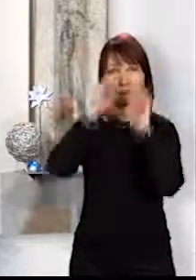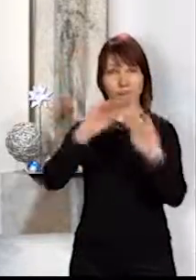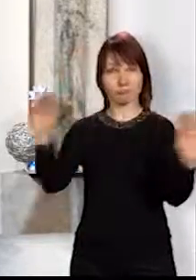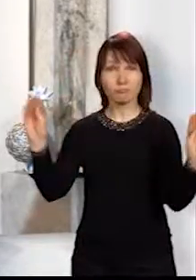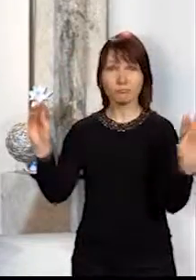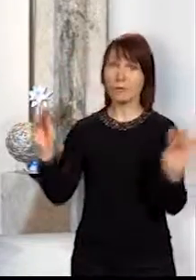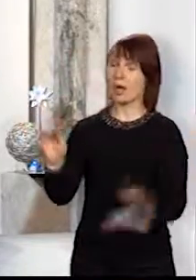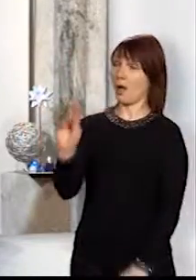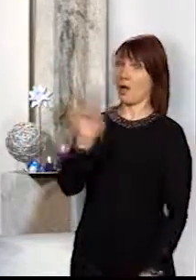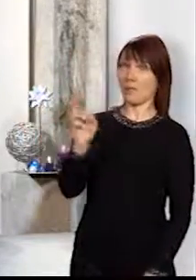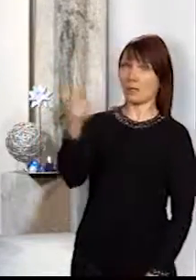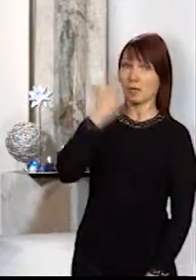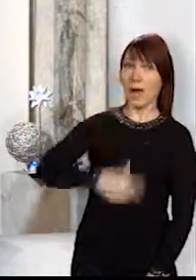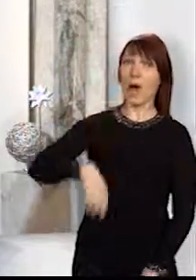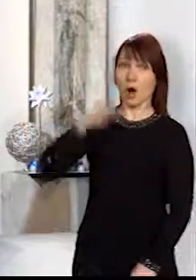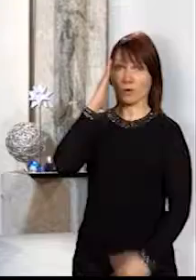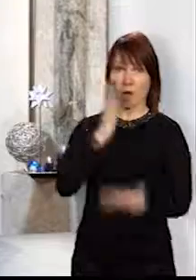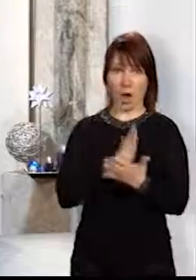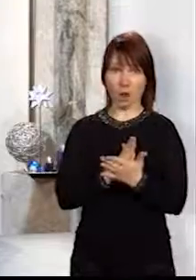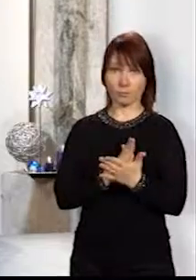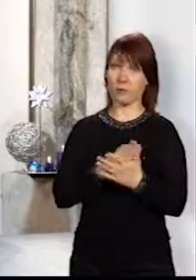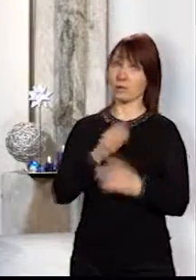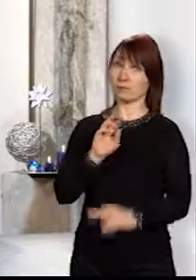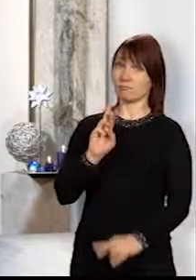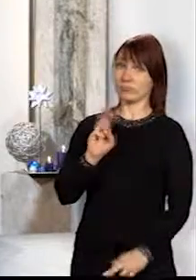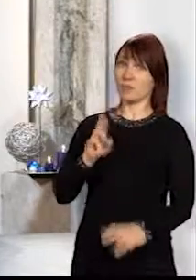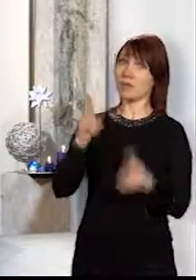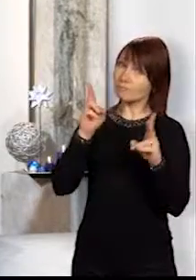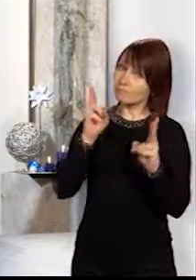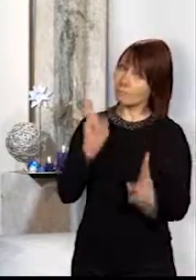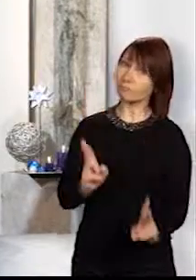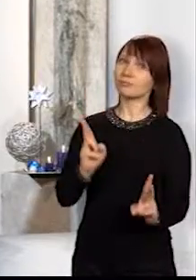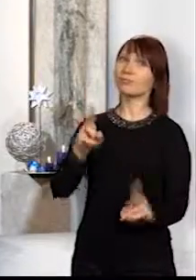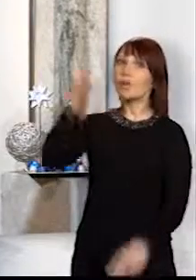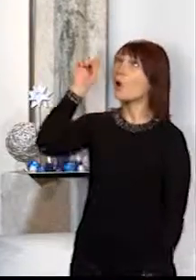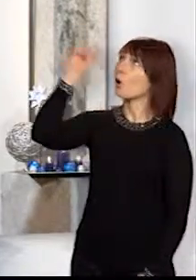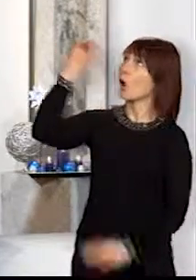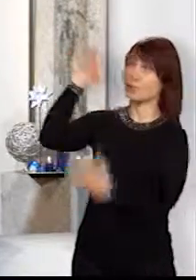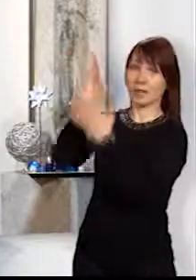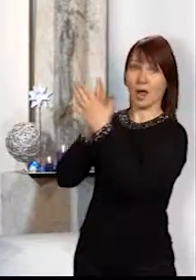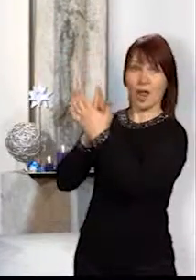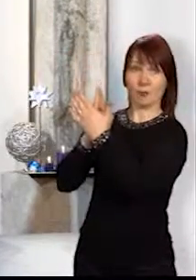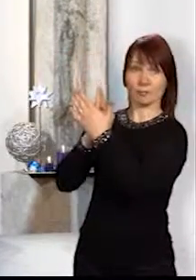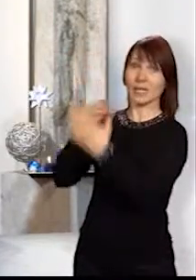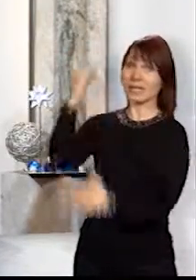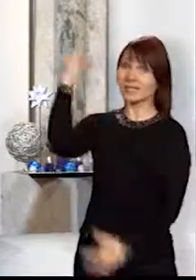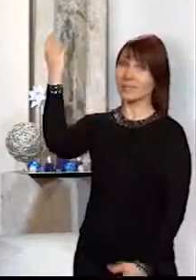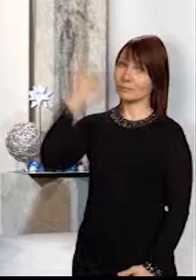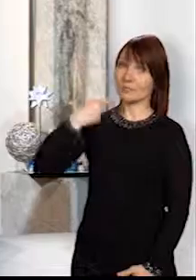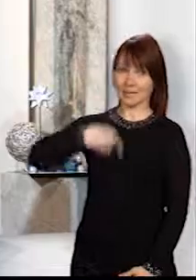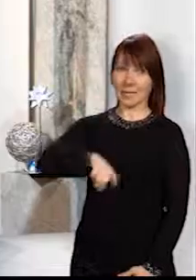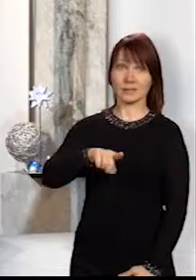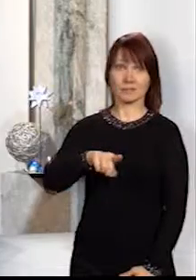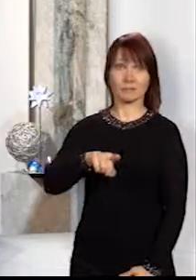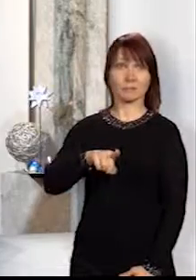rief: Wer an mich glaubt, der glaubt nicht an mich, sondern an den, der mich gesandt hat.